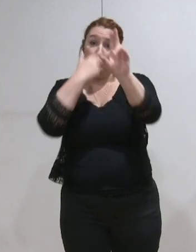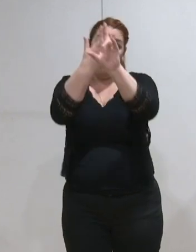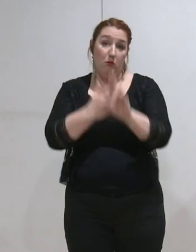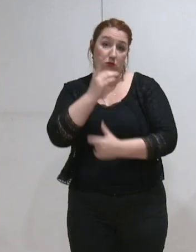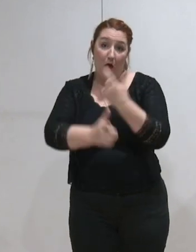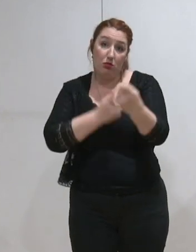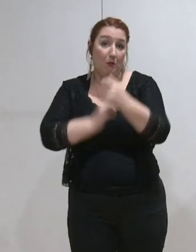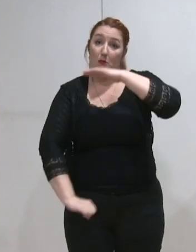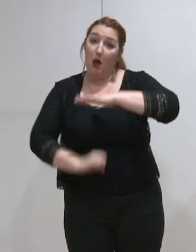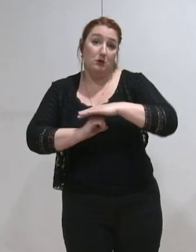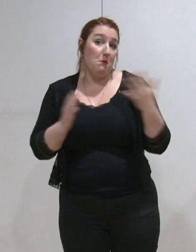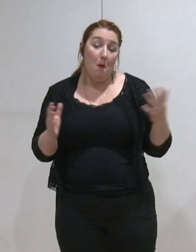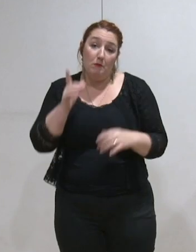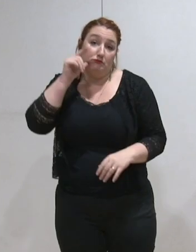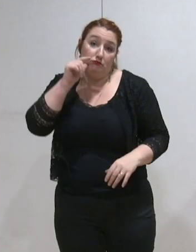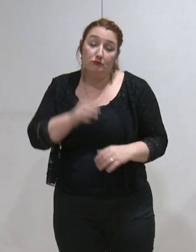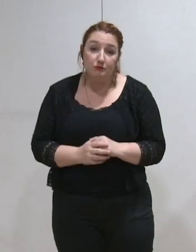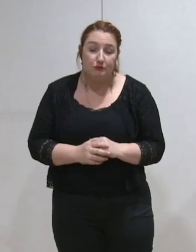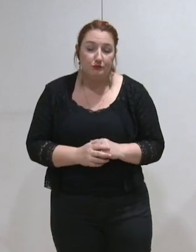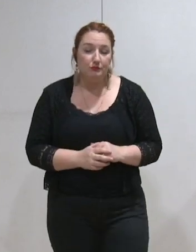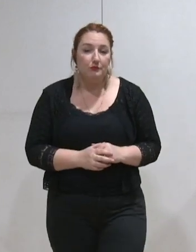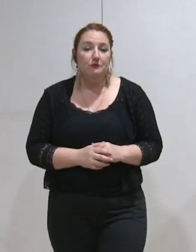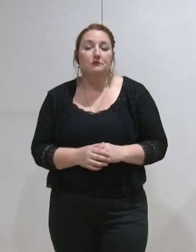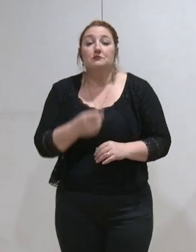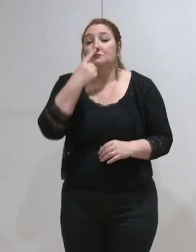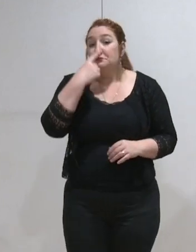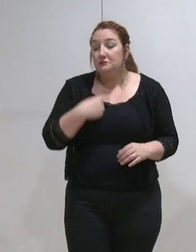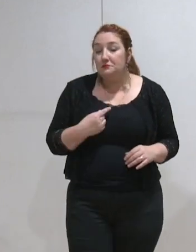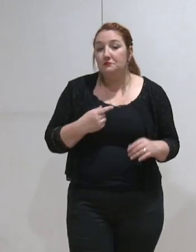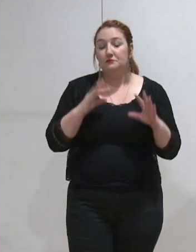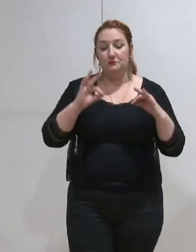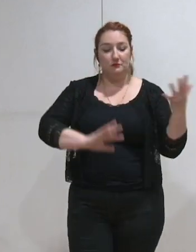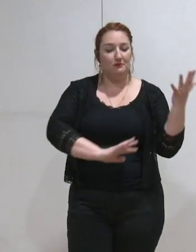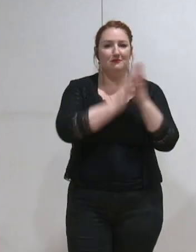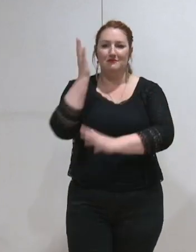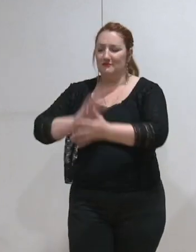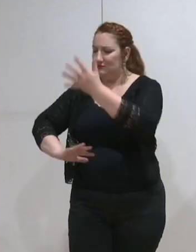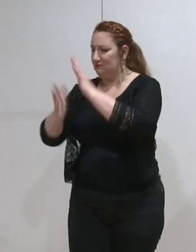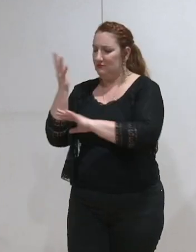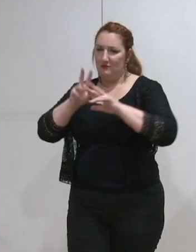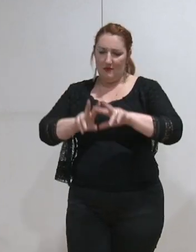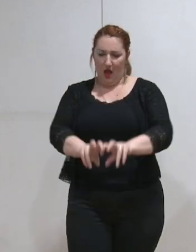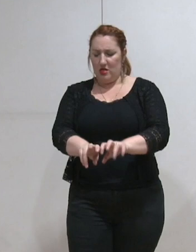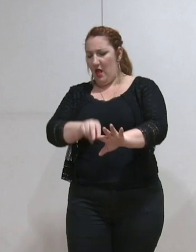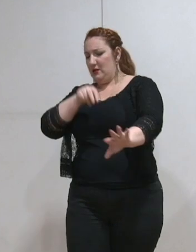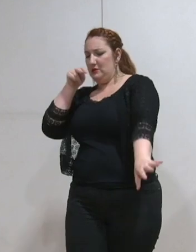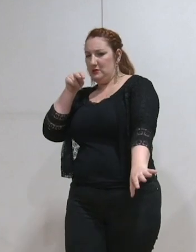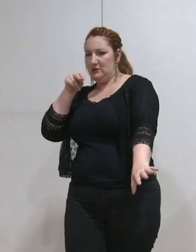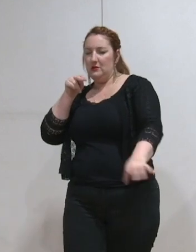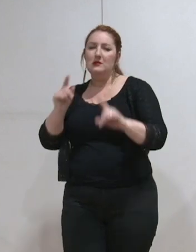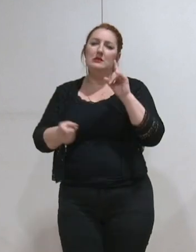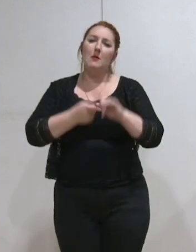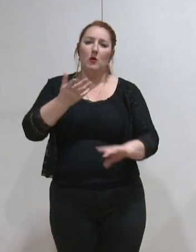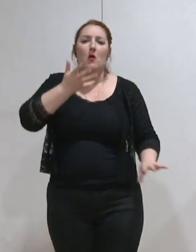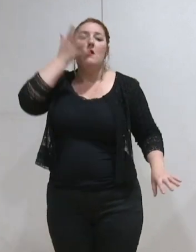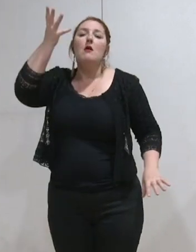elle il me semble donc sur l'analyse des incendies qui nous faut être retenu